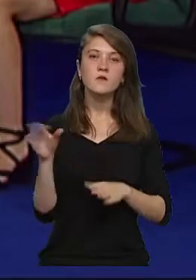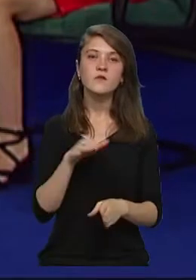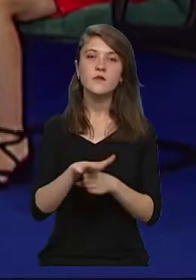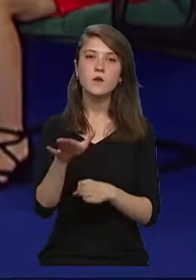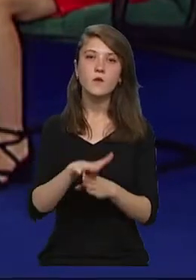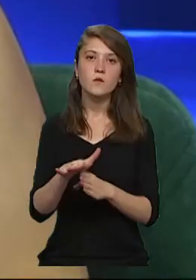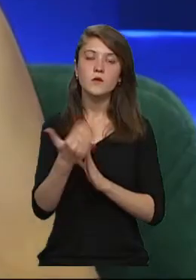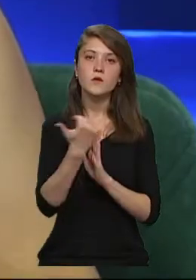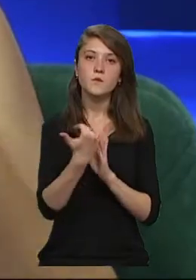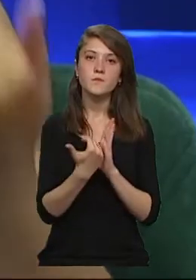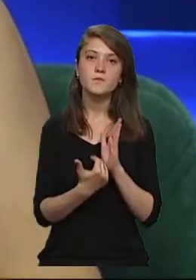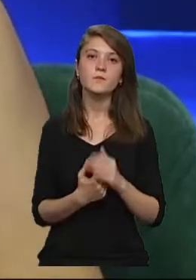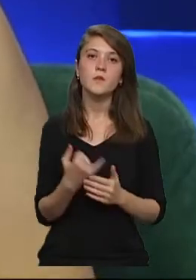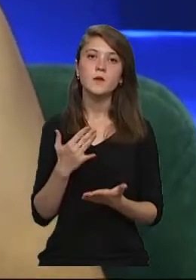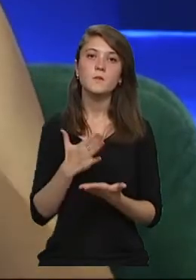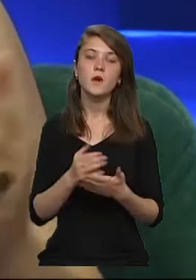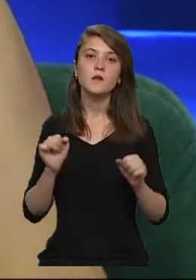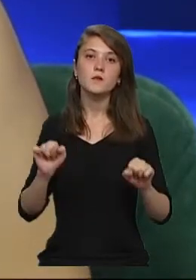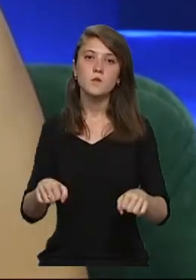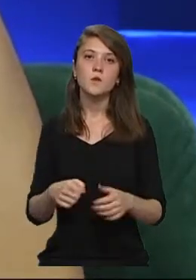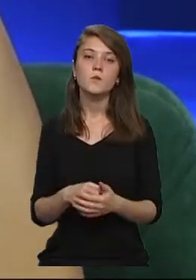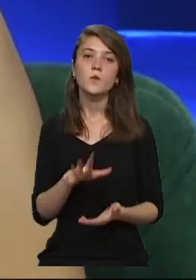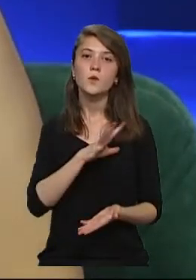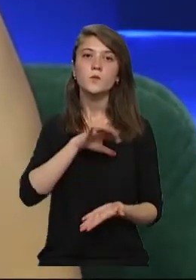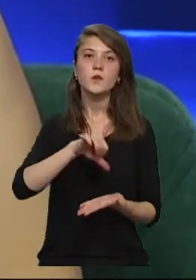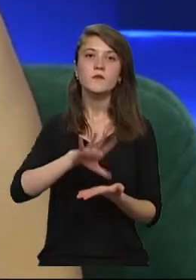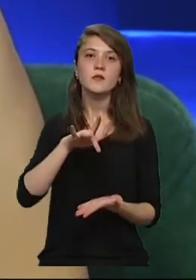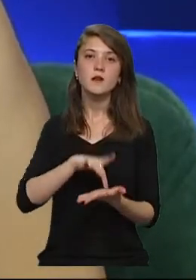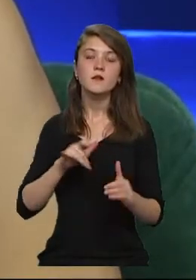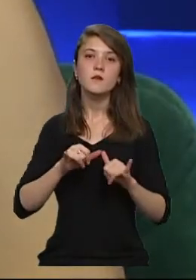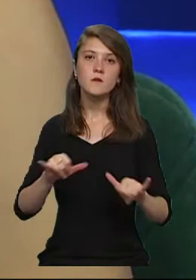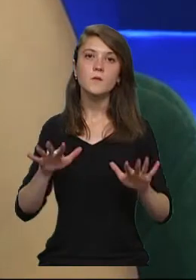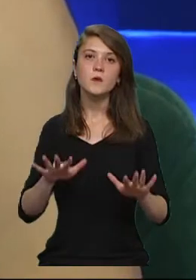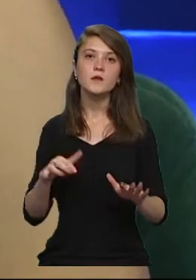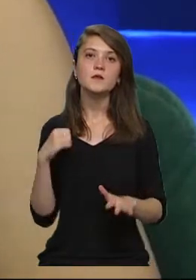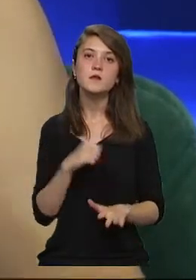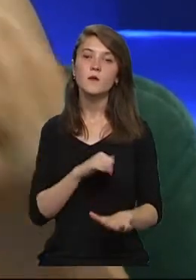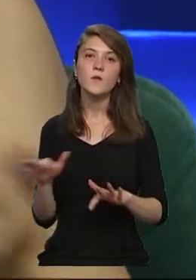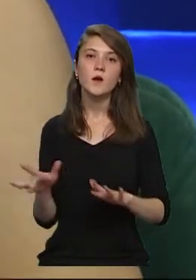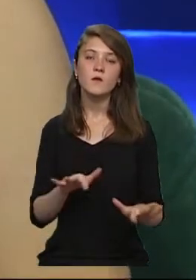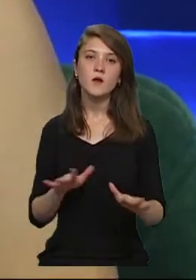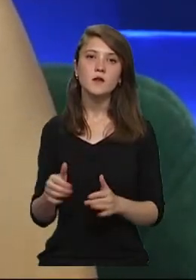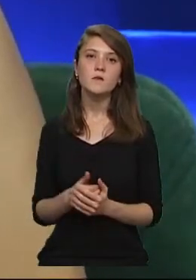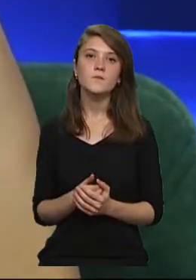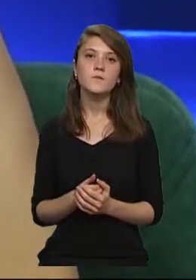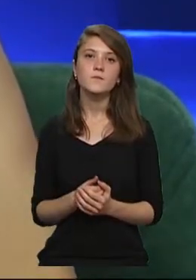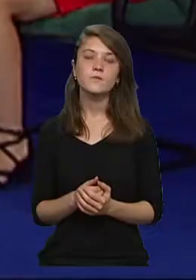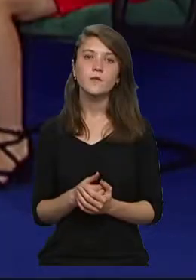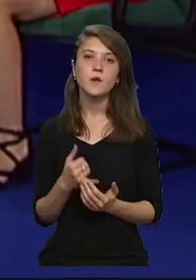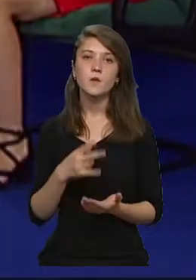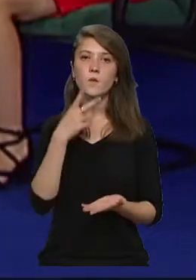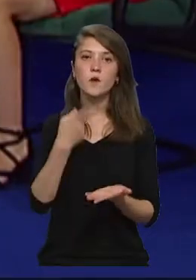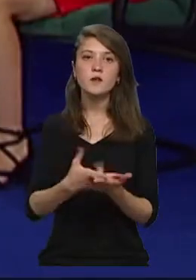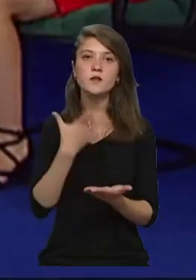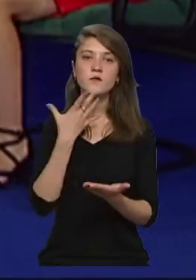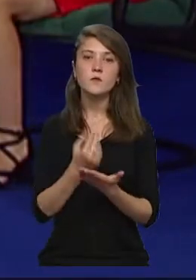виконуються. І мала змогу бути присутня в Центрі розвитку місцевого самоврядування і поділитися своїми